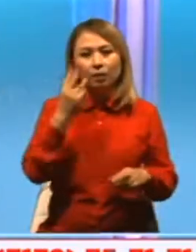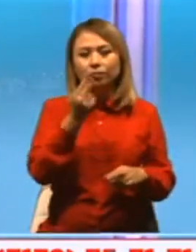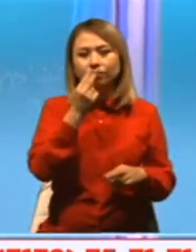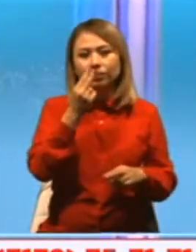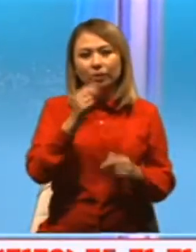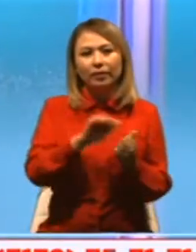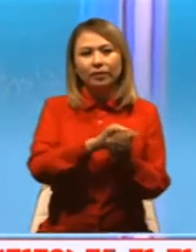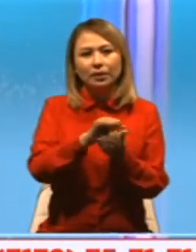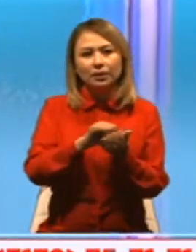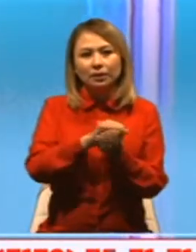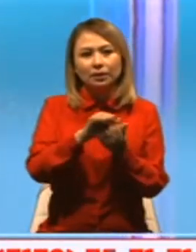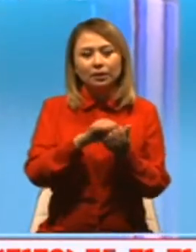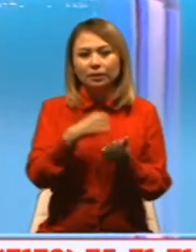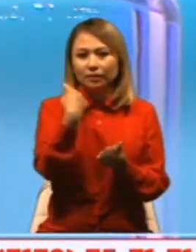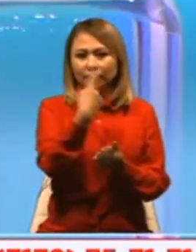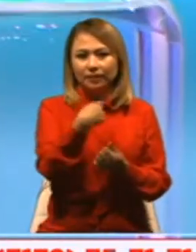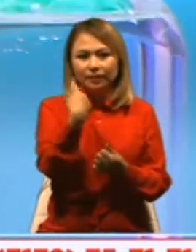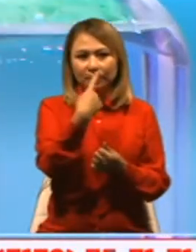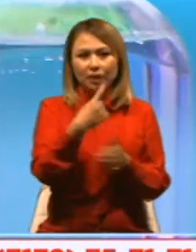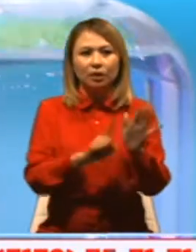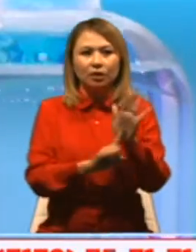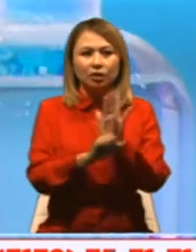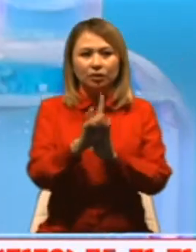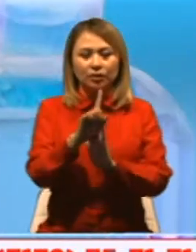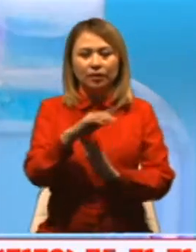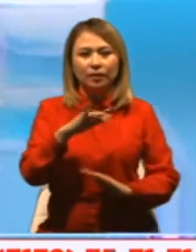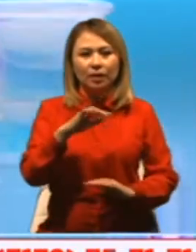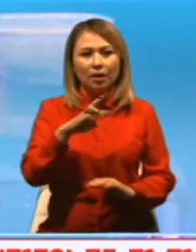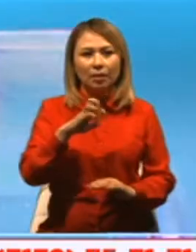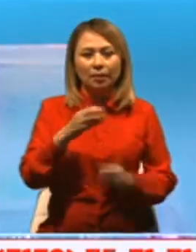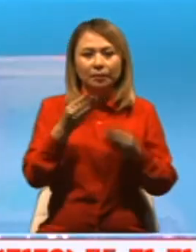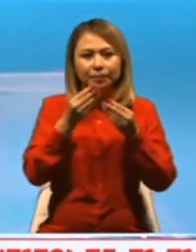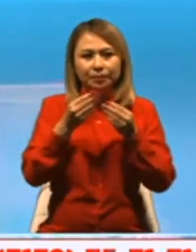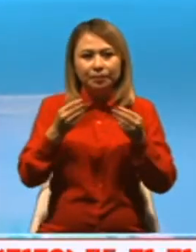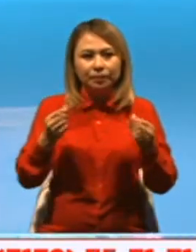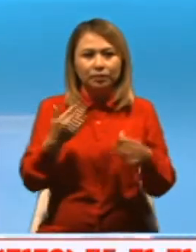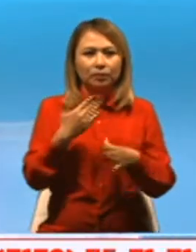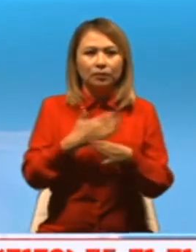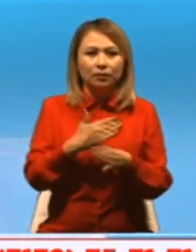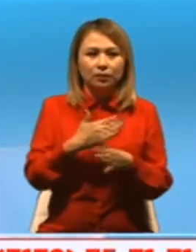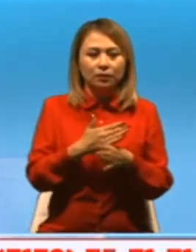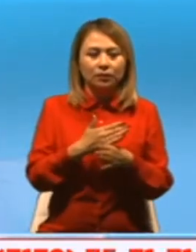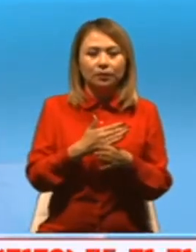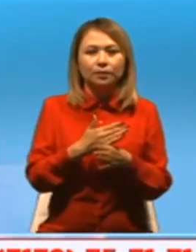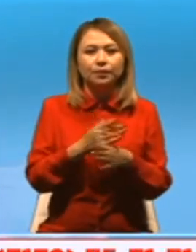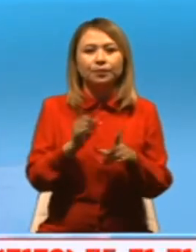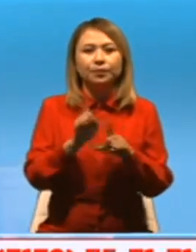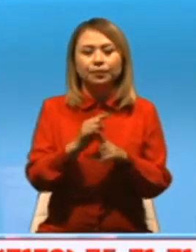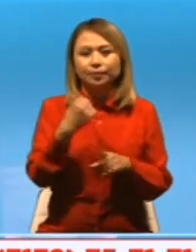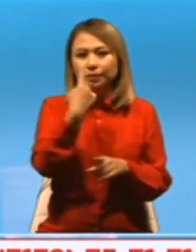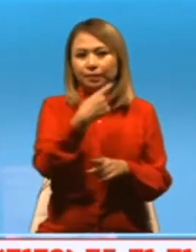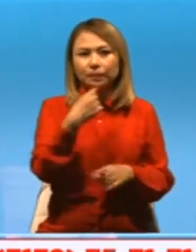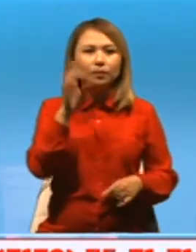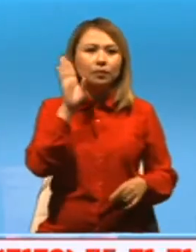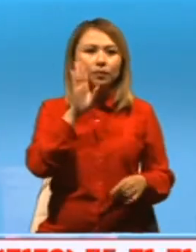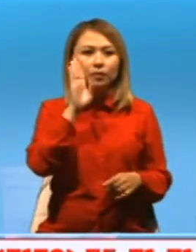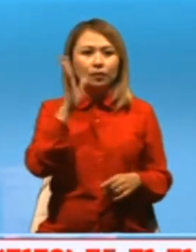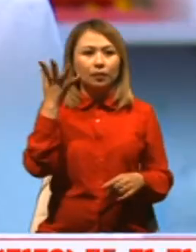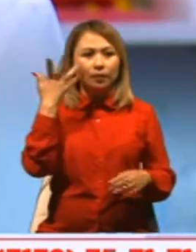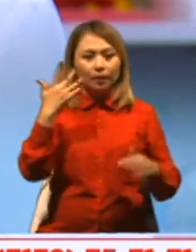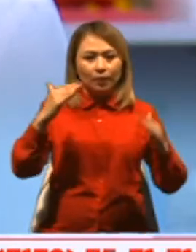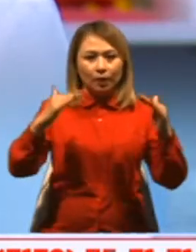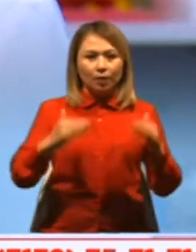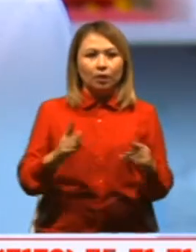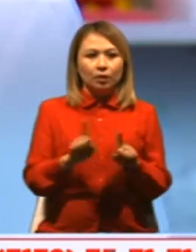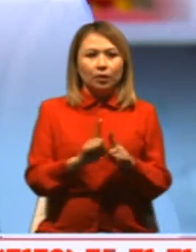шындырып, амилаза ферменттері шығады ол жерден, тамақты ерітуіне де көмектеседі. Ол жерде де су адам организмінде төмен болатын болса, олар